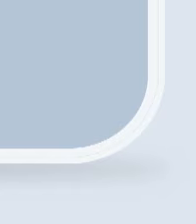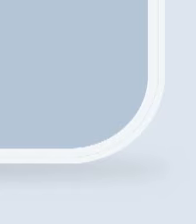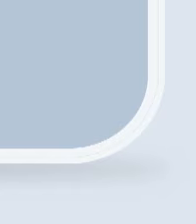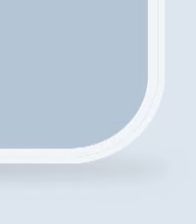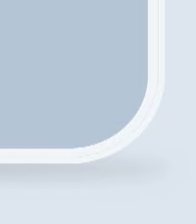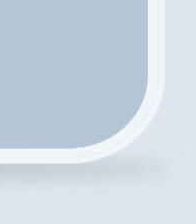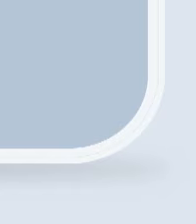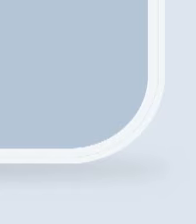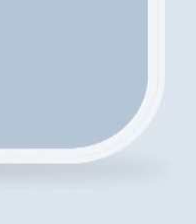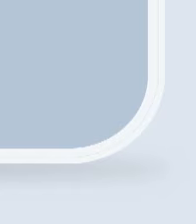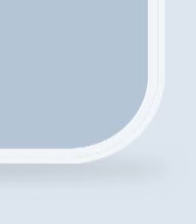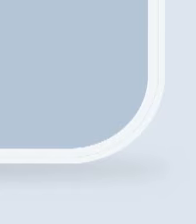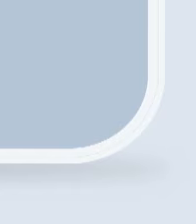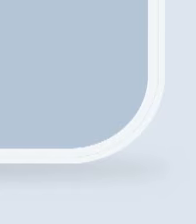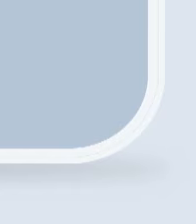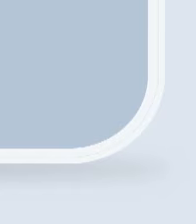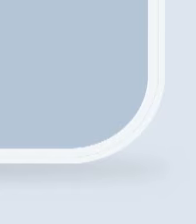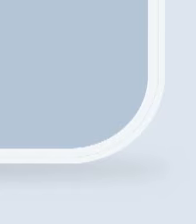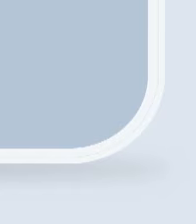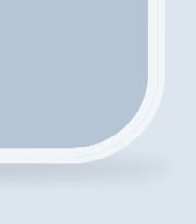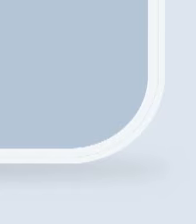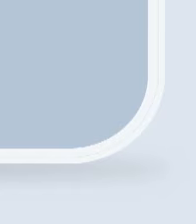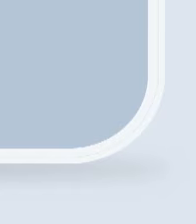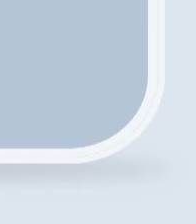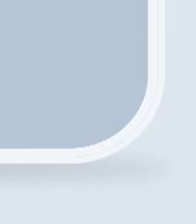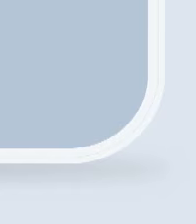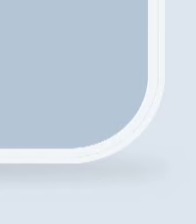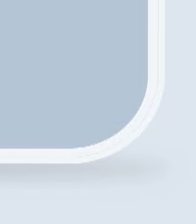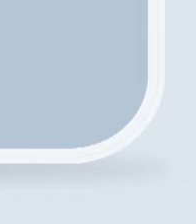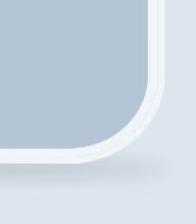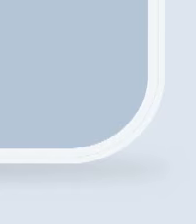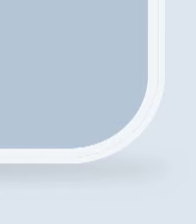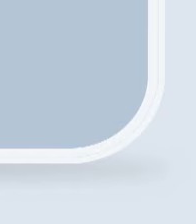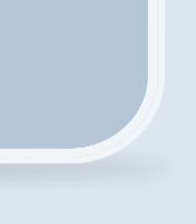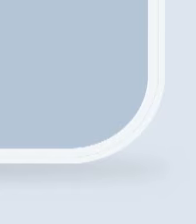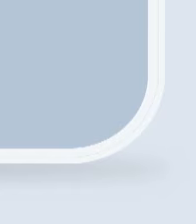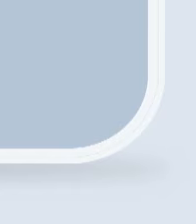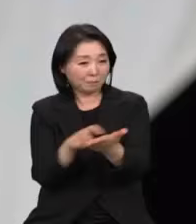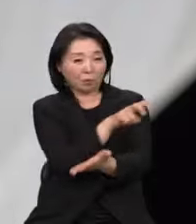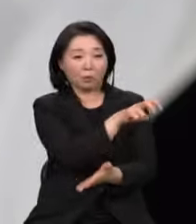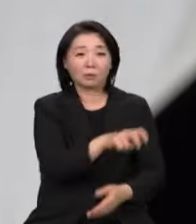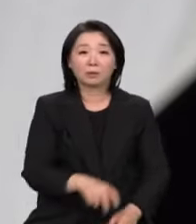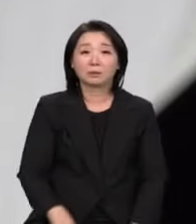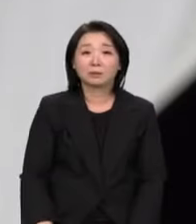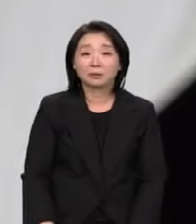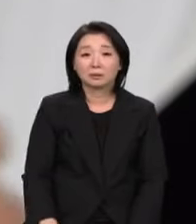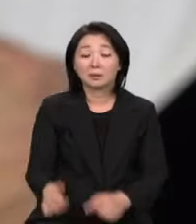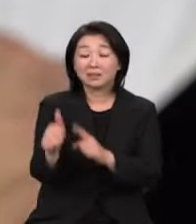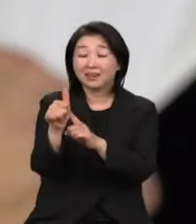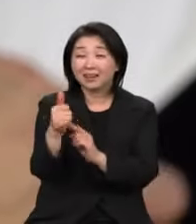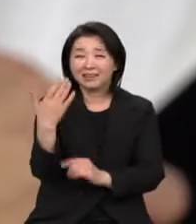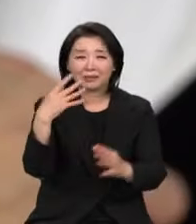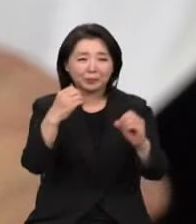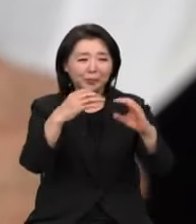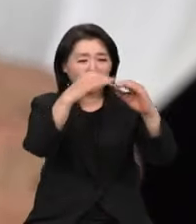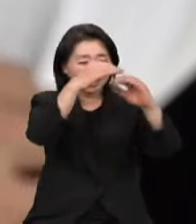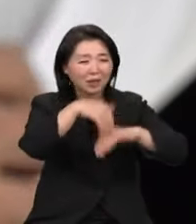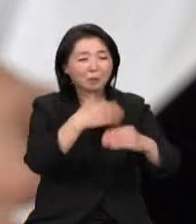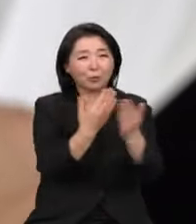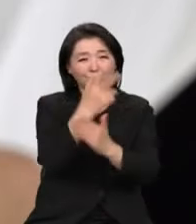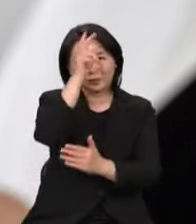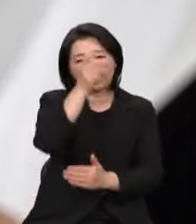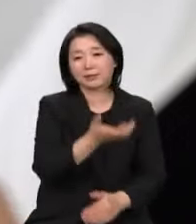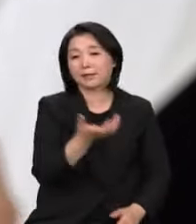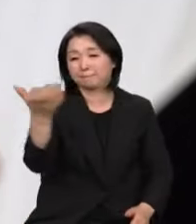표를 구해 달라고 하고 며칠 뒤 a 대표가 표를 구했다고 보고합니다는 지난해이 같은 대화 내용을 모두